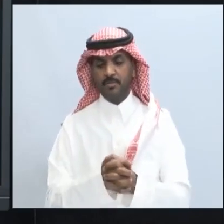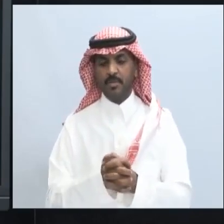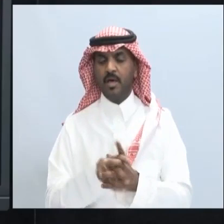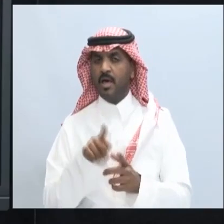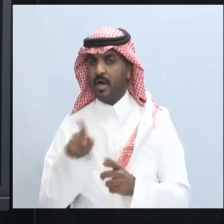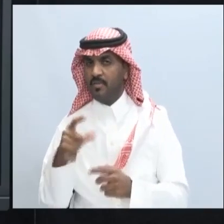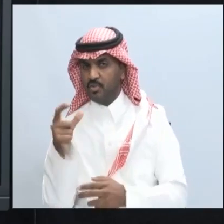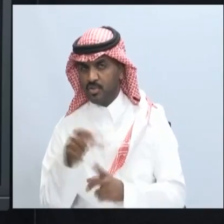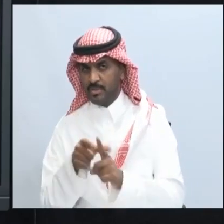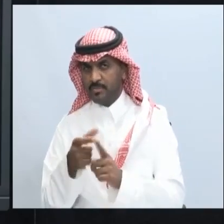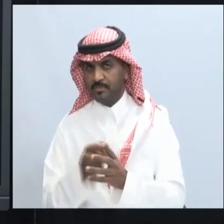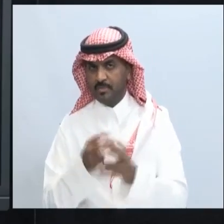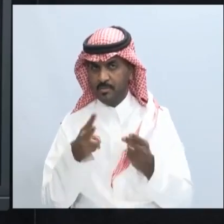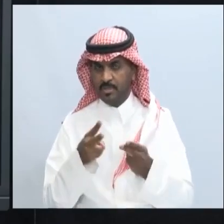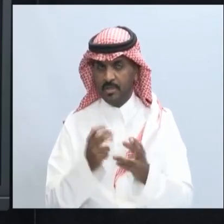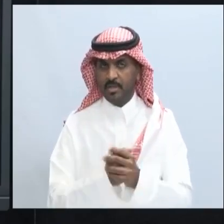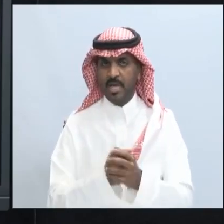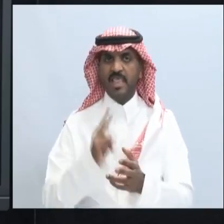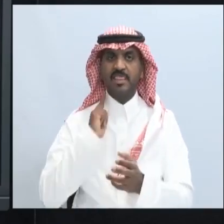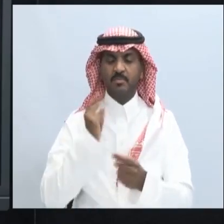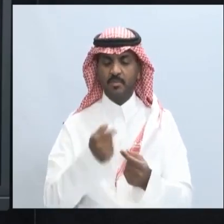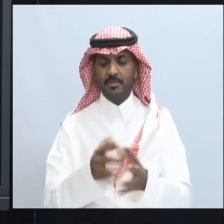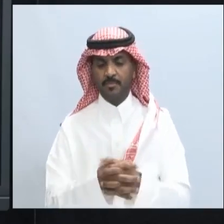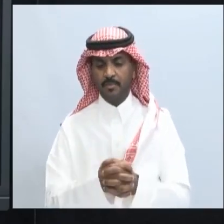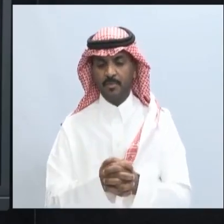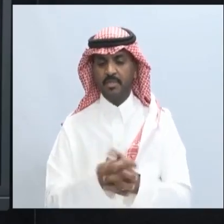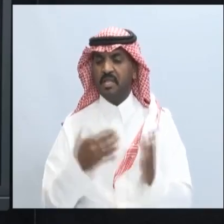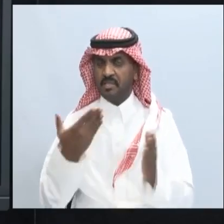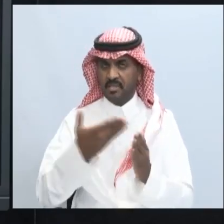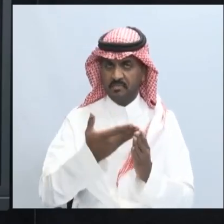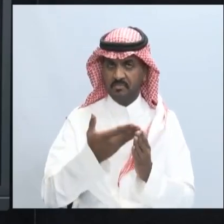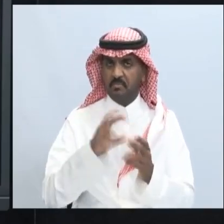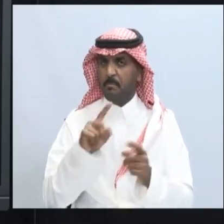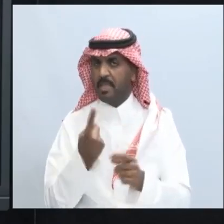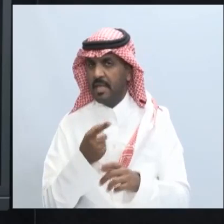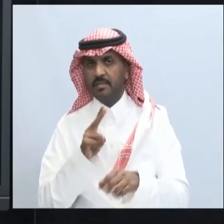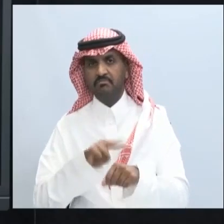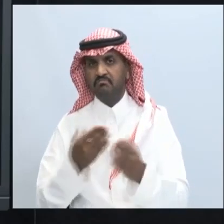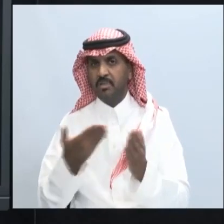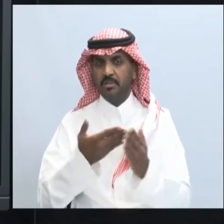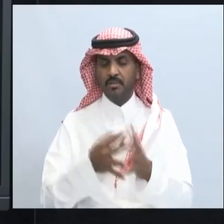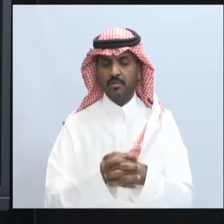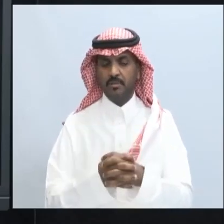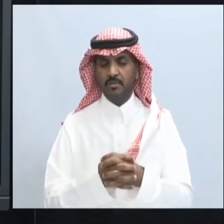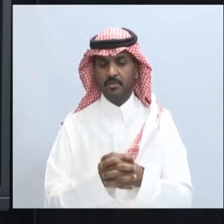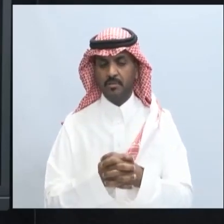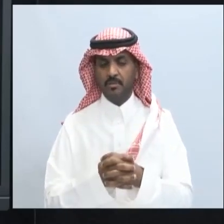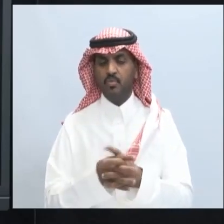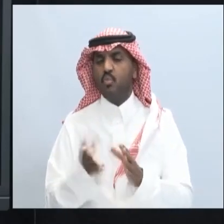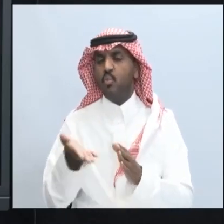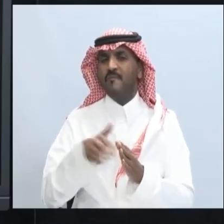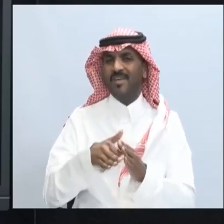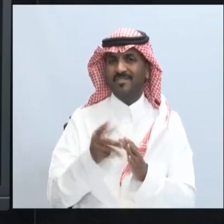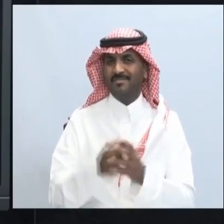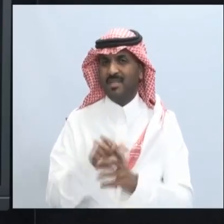الشخص عندما تبدا به الذمه الماليه كذلك تنتهي متى تنتهي الذمه الماليه تنتهي بوفات